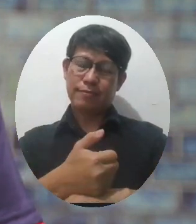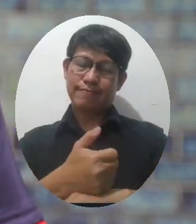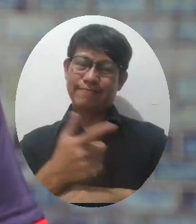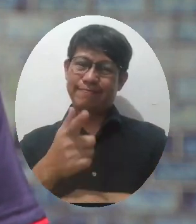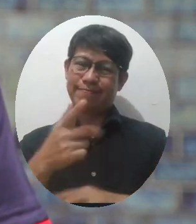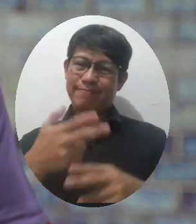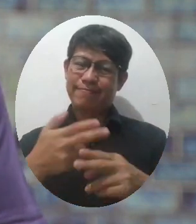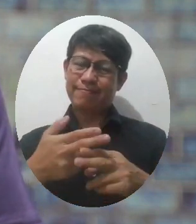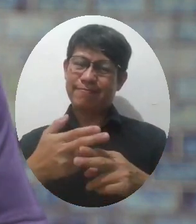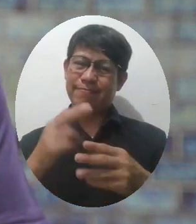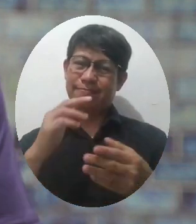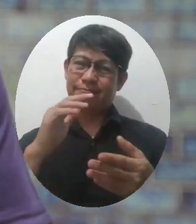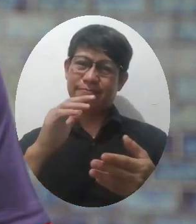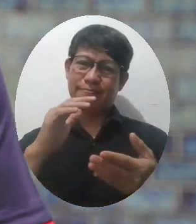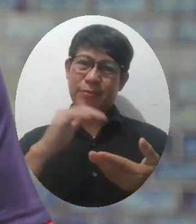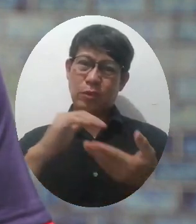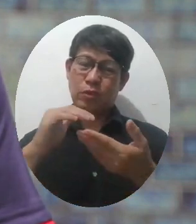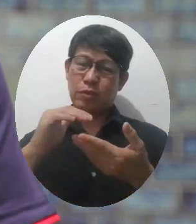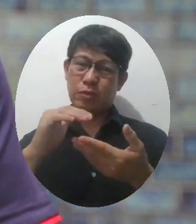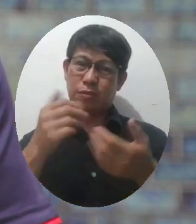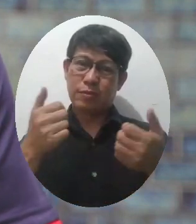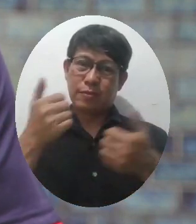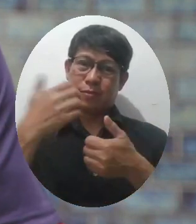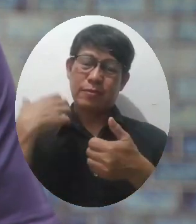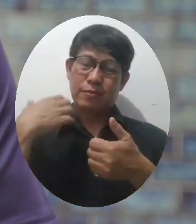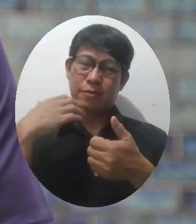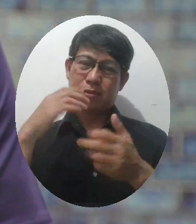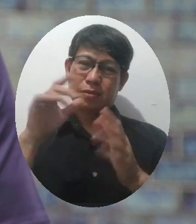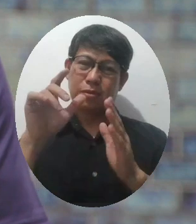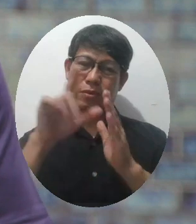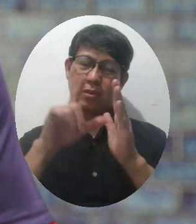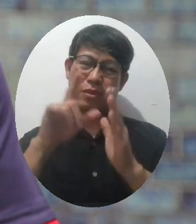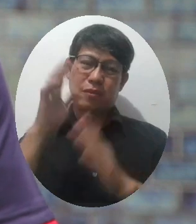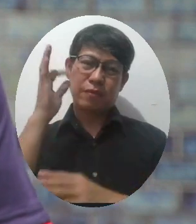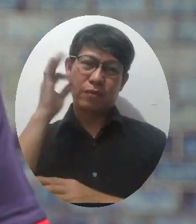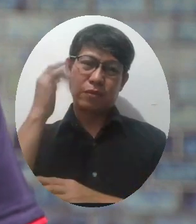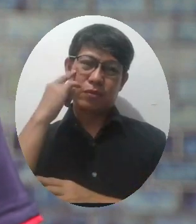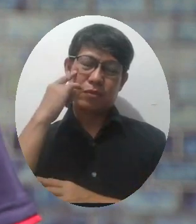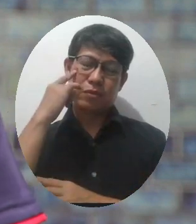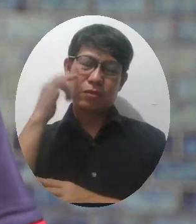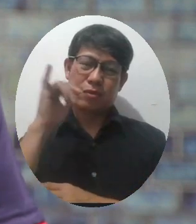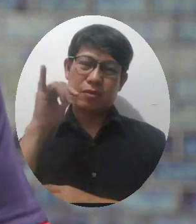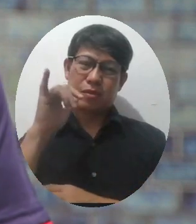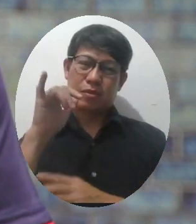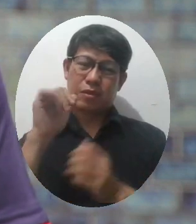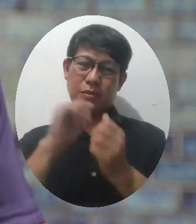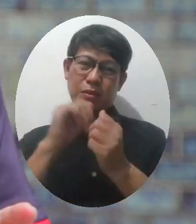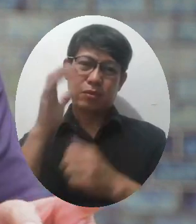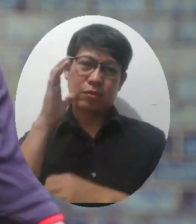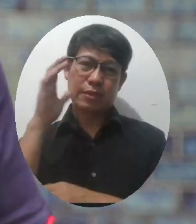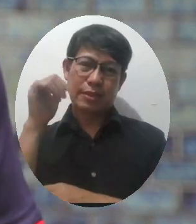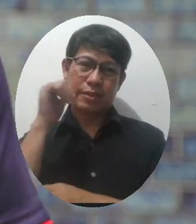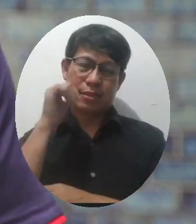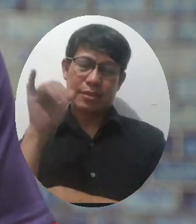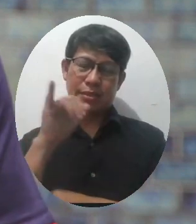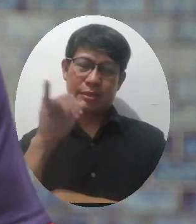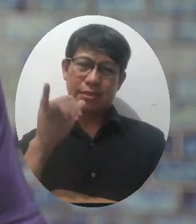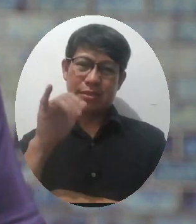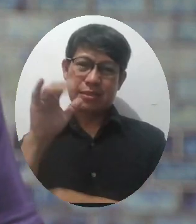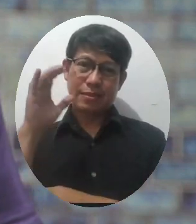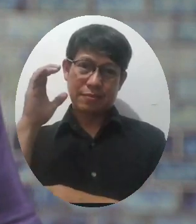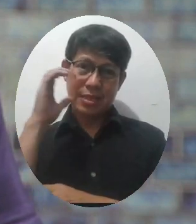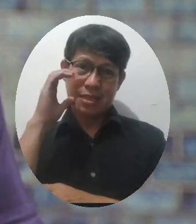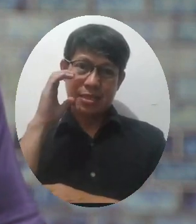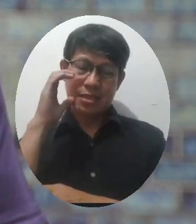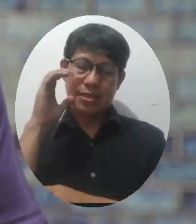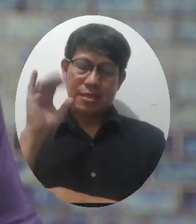Foundation. Sa ngalan ng kapwa ko, mahal ko Foundation Chairman, si Attorney Felipe Henry Gozon, at ang aking katuwang sa public service, si